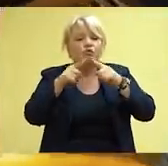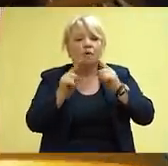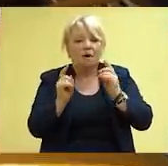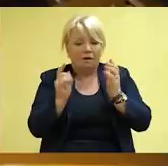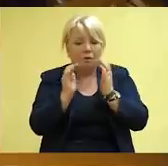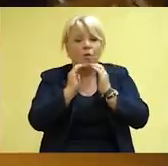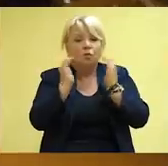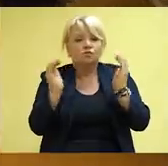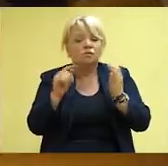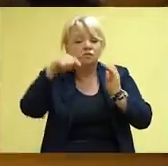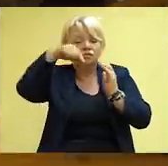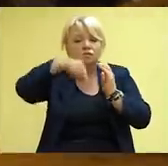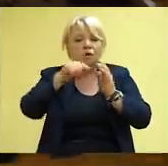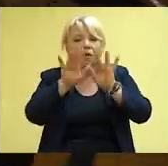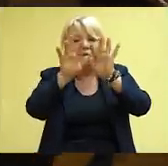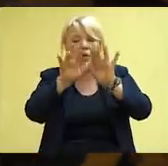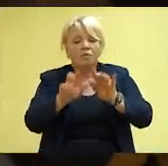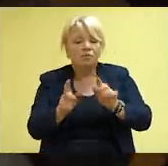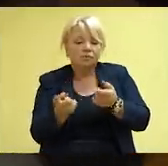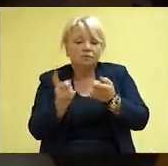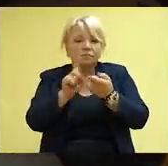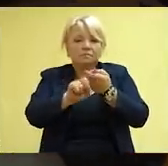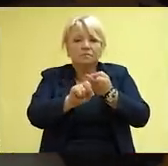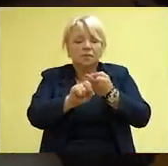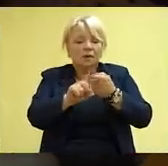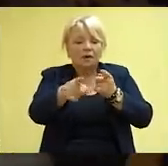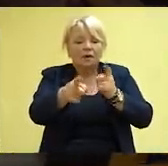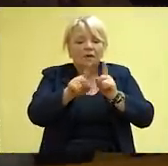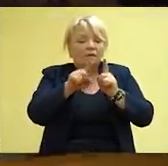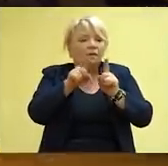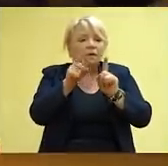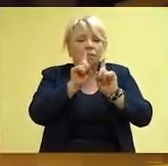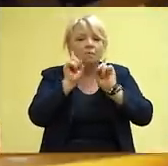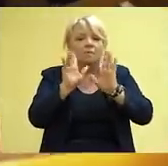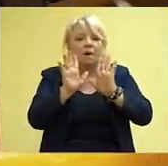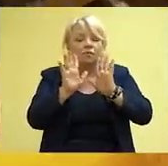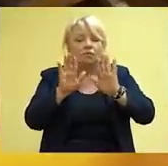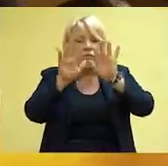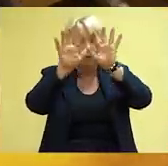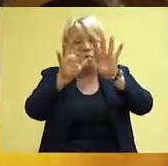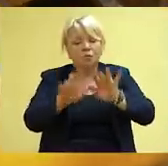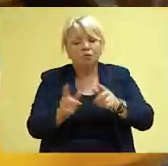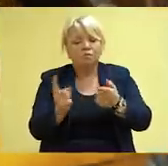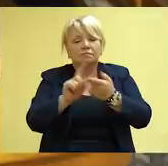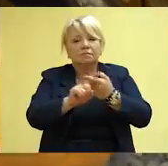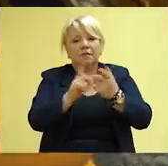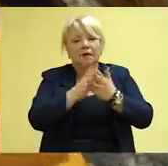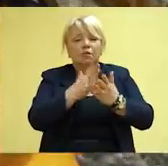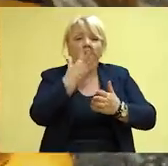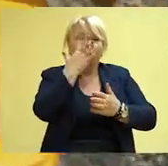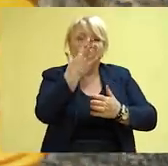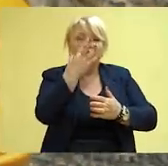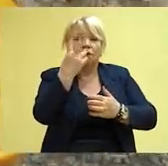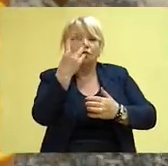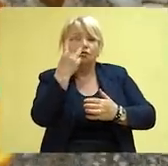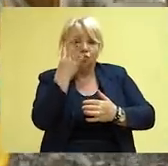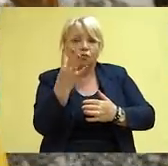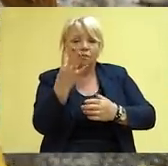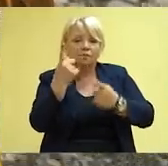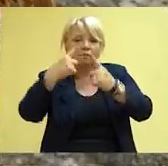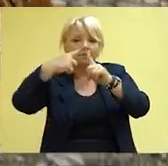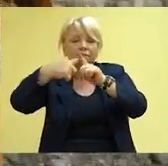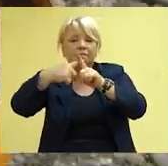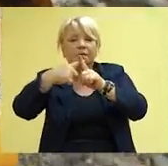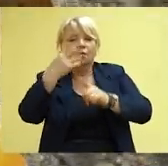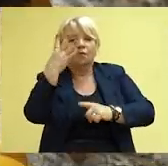სხვა ბუზაოში, ანუ ერთ კომპიუტერში ყველაფერი შედავს მოცულების საწინააღმდეგო. ეს რაღაცებს რო ვერ ხედავს უკვე ვეღარ იმართება, ძალიან ისე რა,